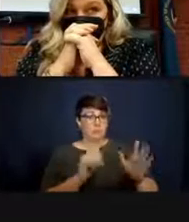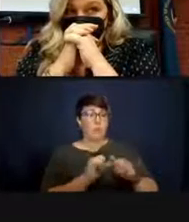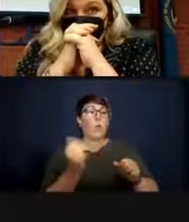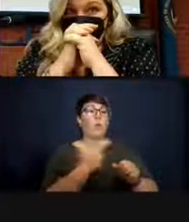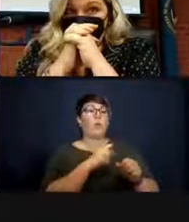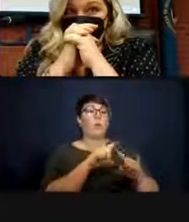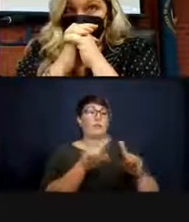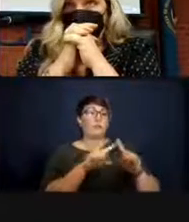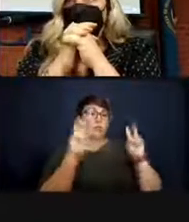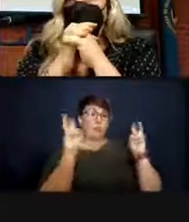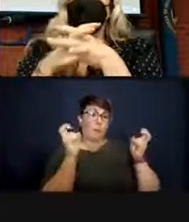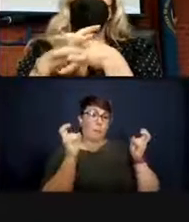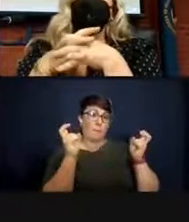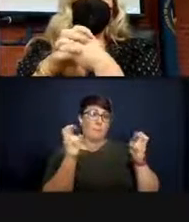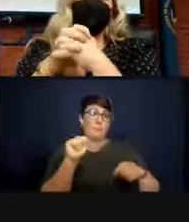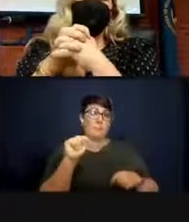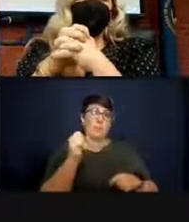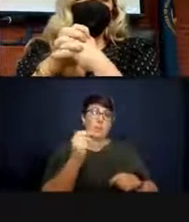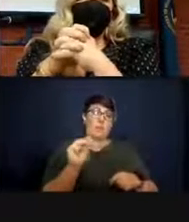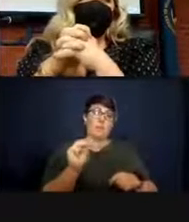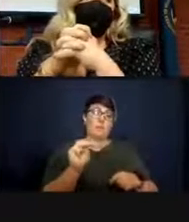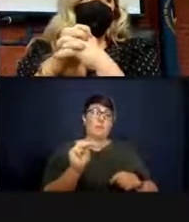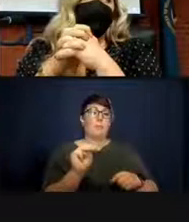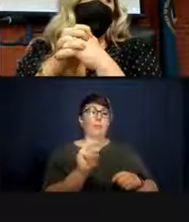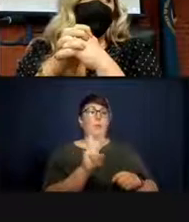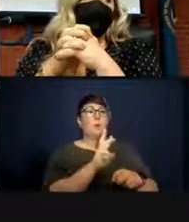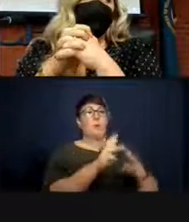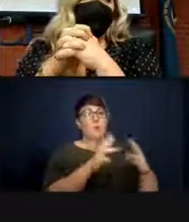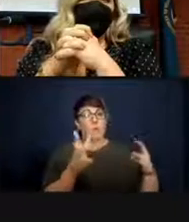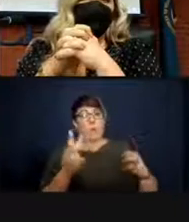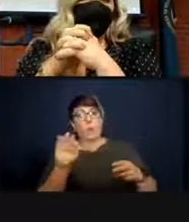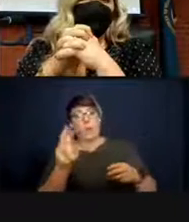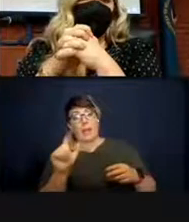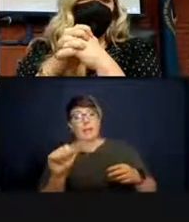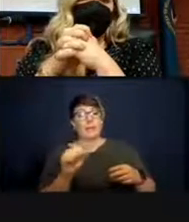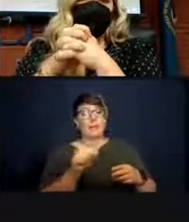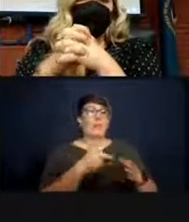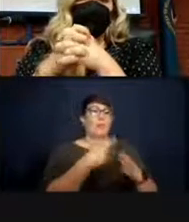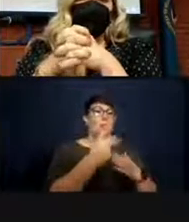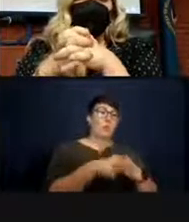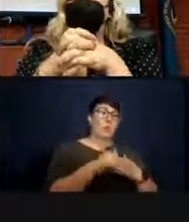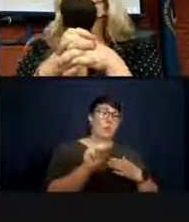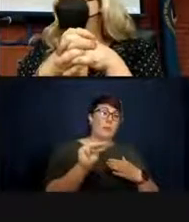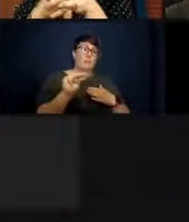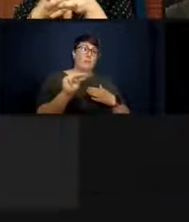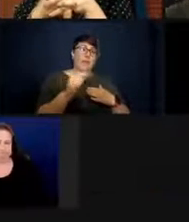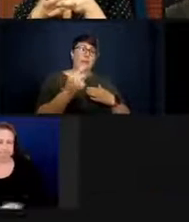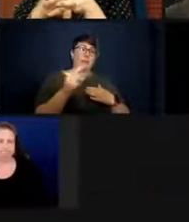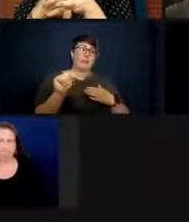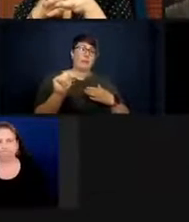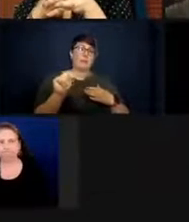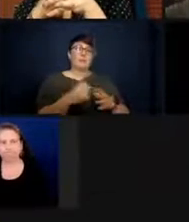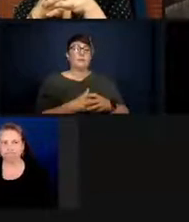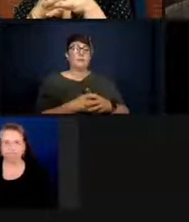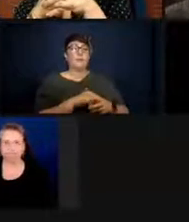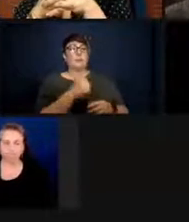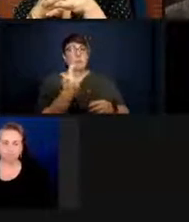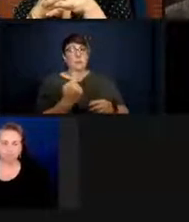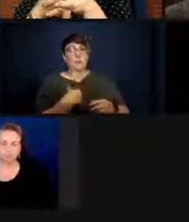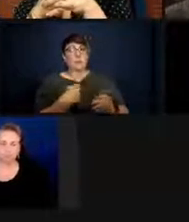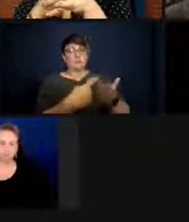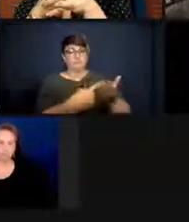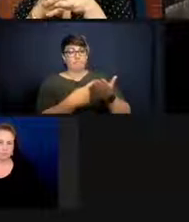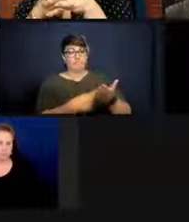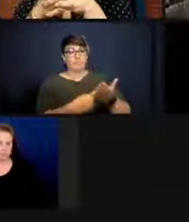عندما نتحدث عن عدد المصطلحات التي نستخدمها، برنامج ماجنت، إحدى الأمور